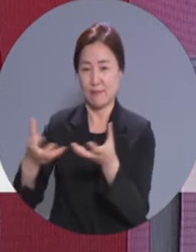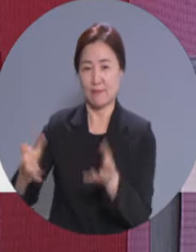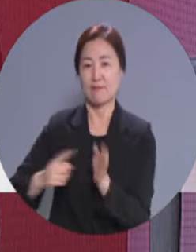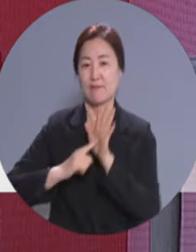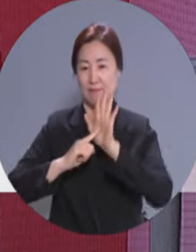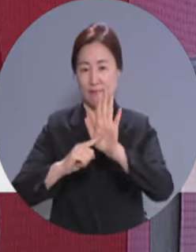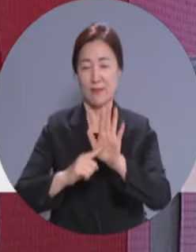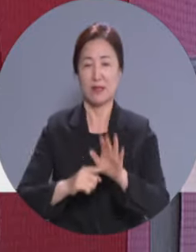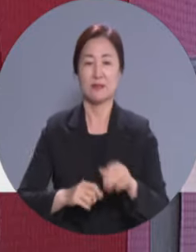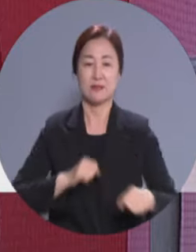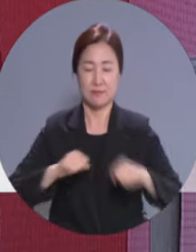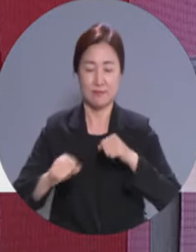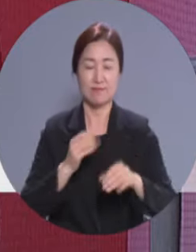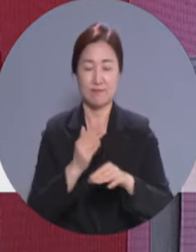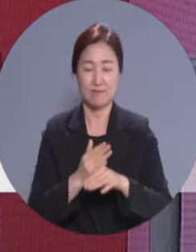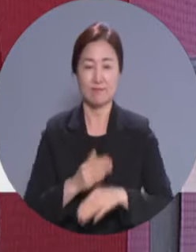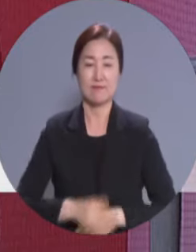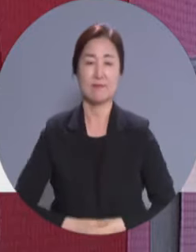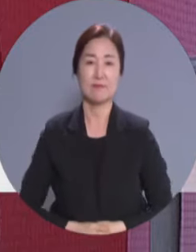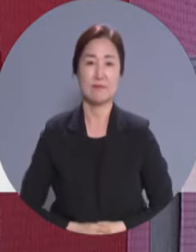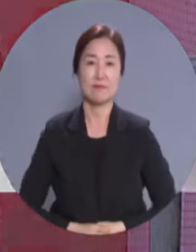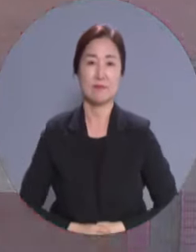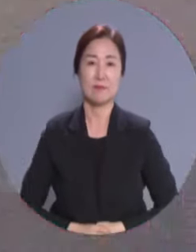있습니다. 문형철 기자입니다.